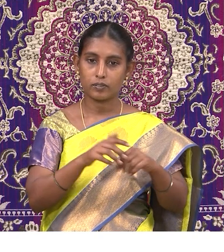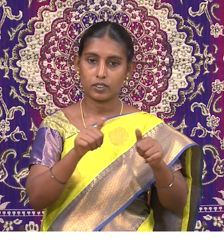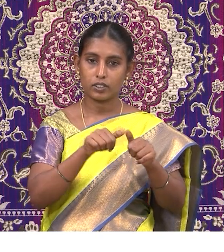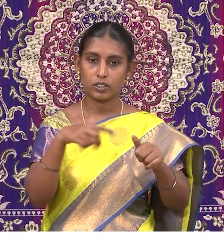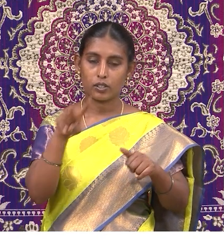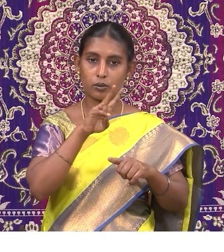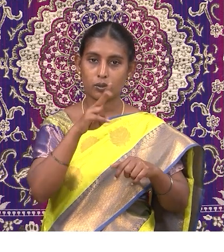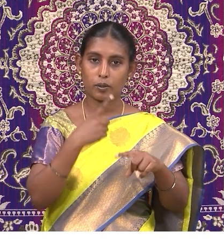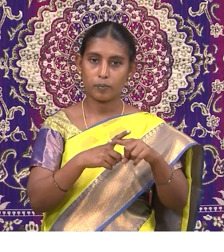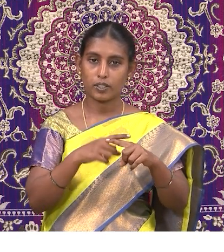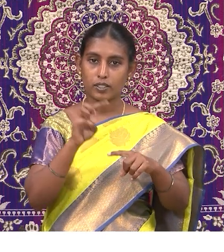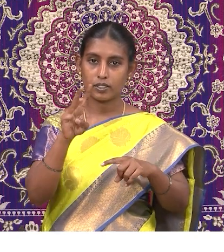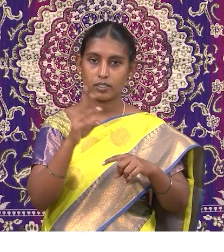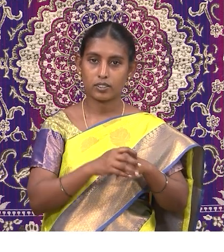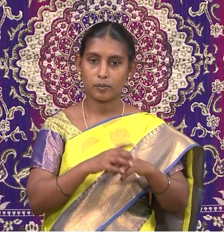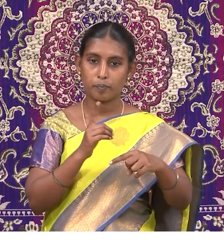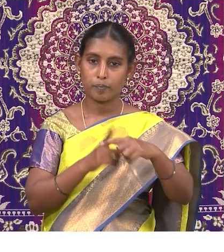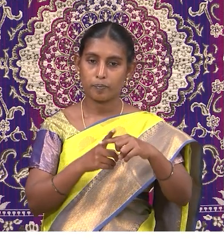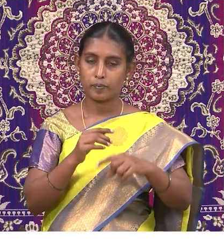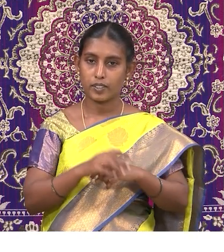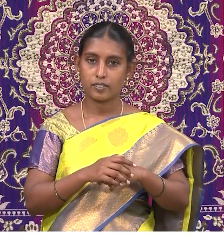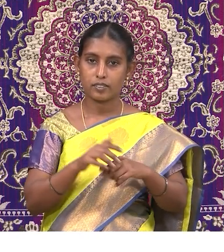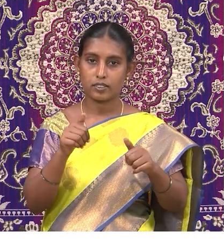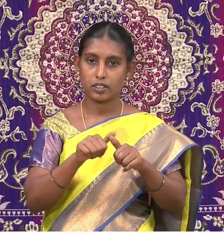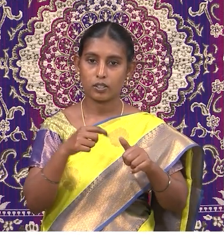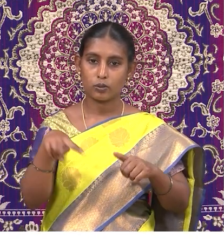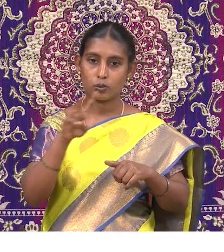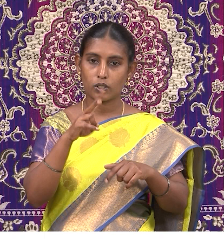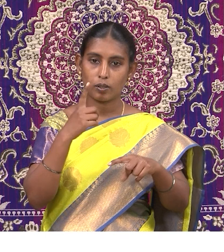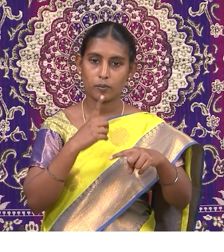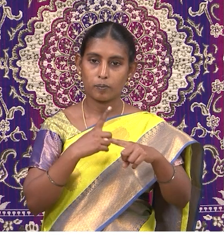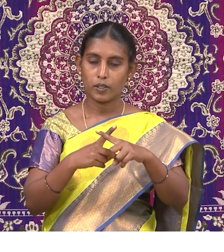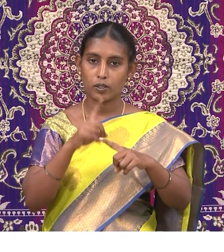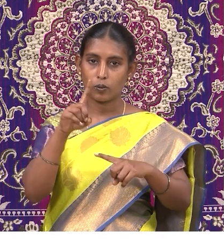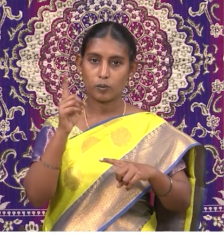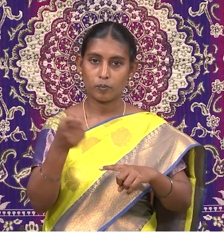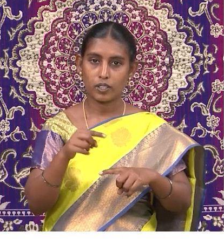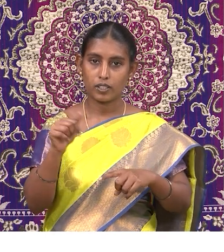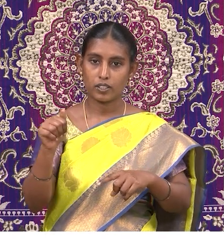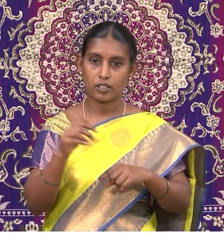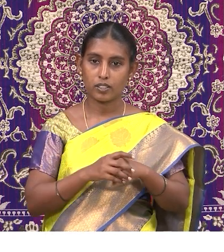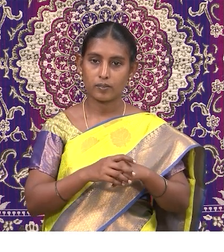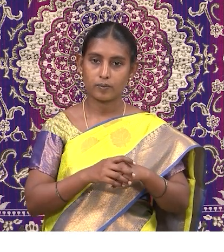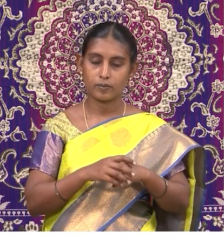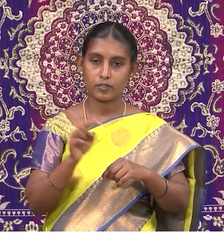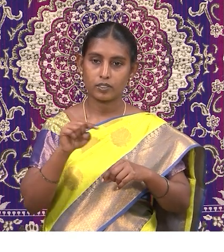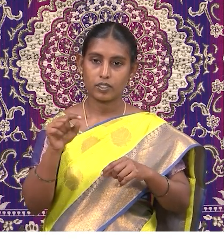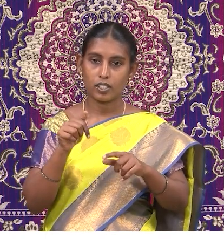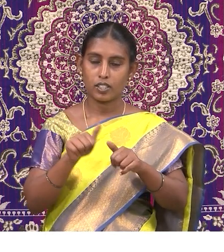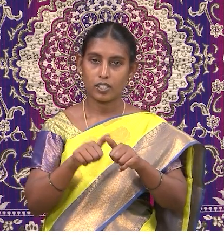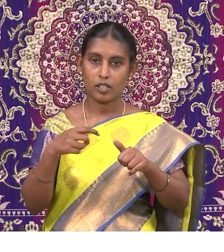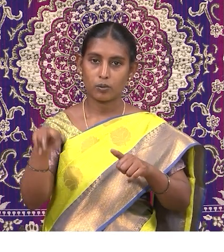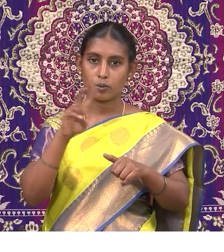ஸ்கொயர்ட் பெருக்கல் த்ரீ ப்ளஸ் ஏ ஸ்கொயர்ட் பெருக்கல் ஒன் பை ஏ, வலது பக்கமாக ஏ